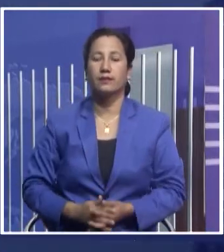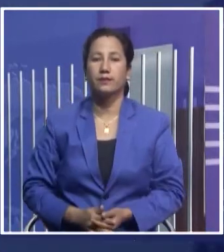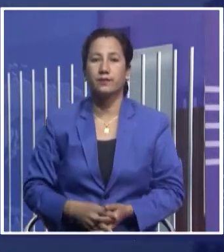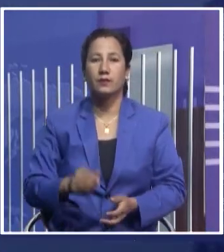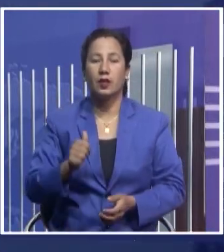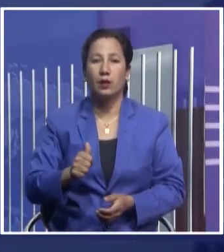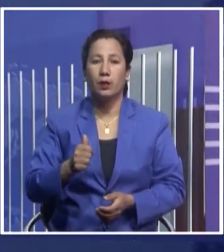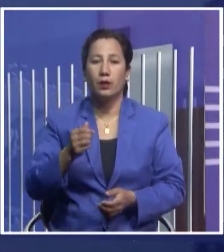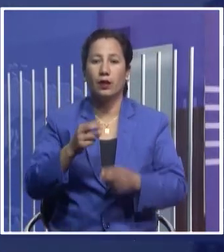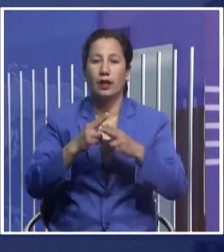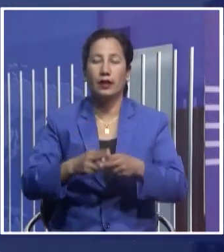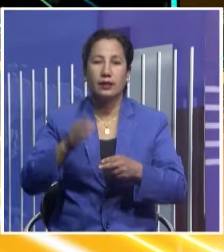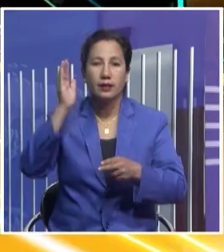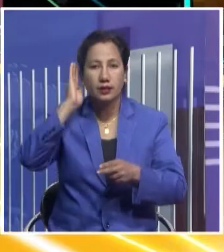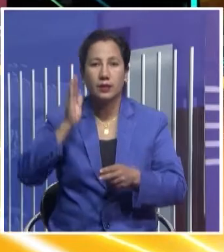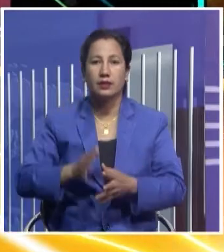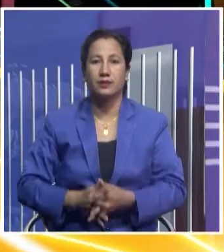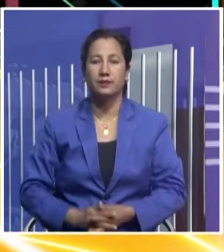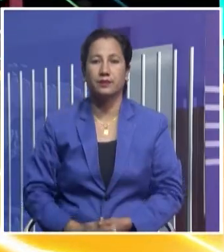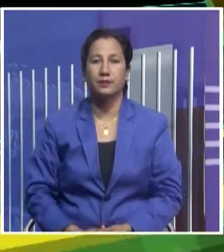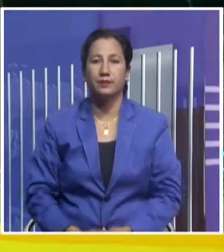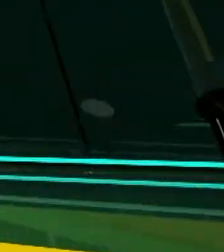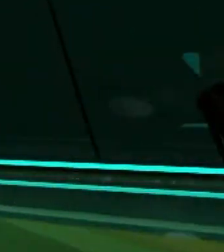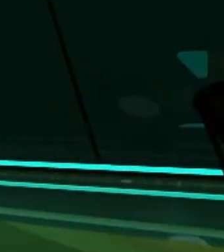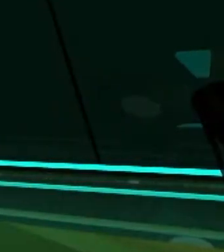अब आर्थिक समाचार।